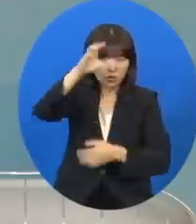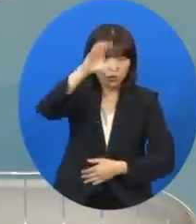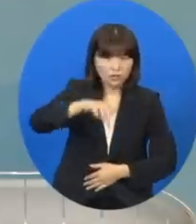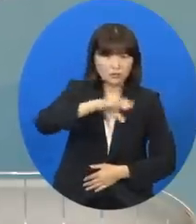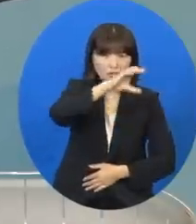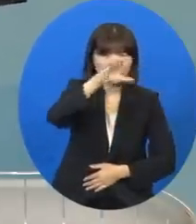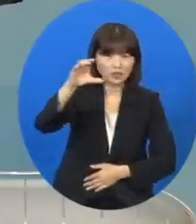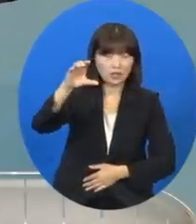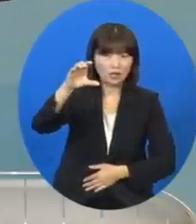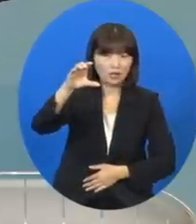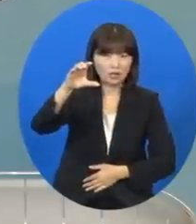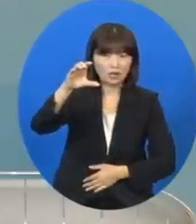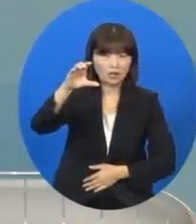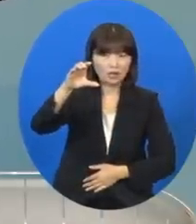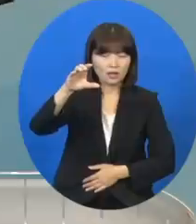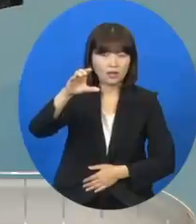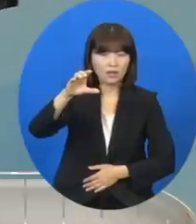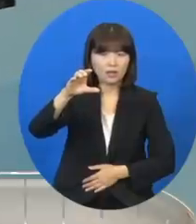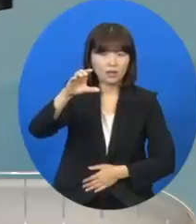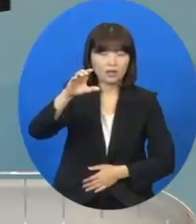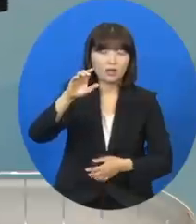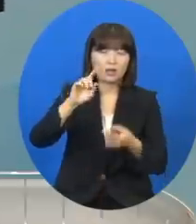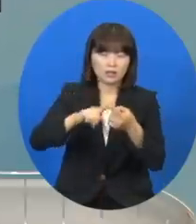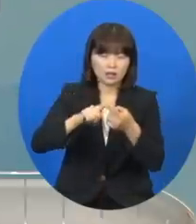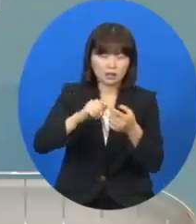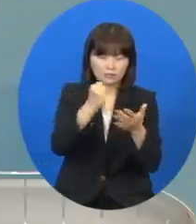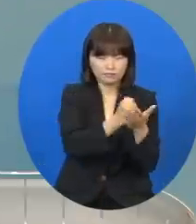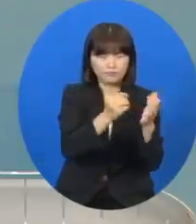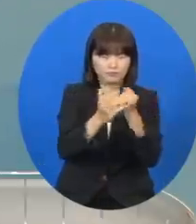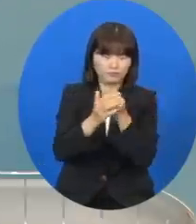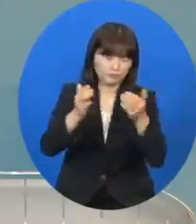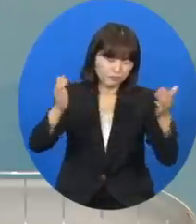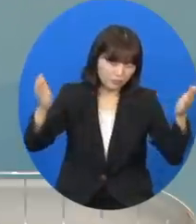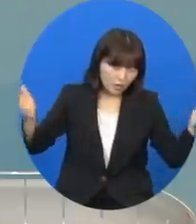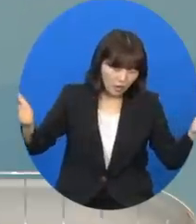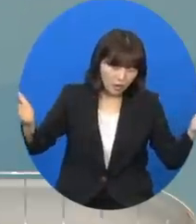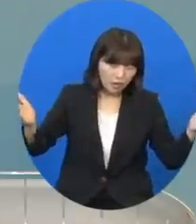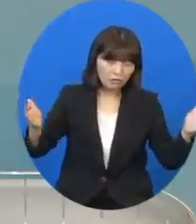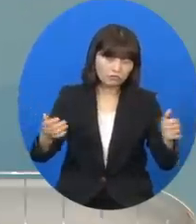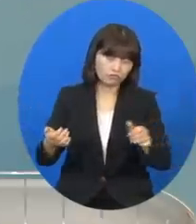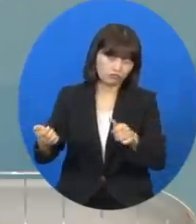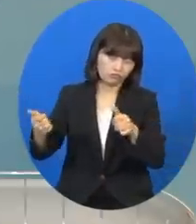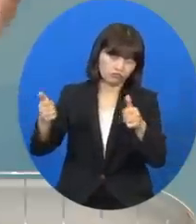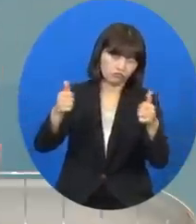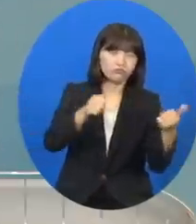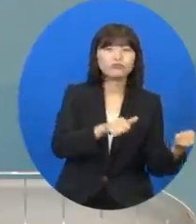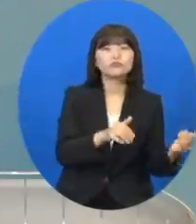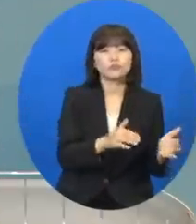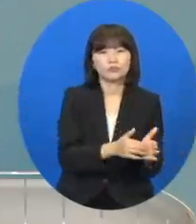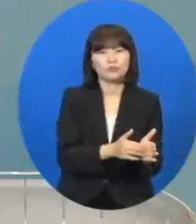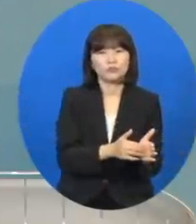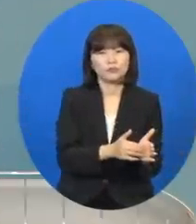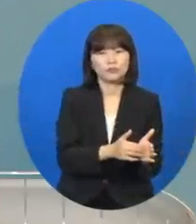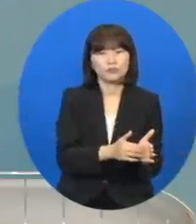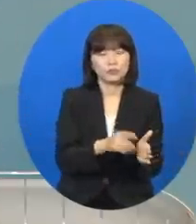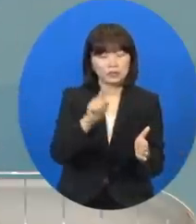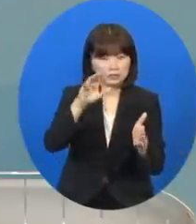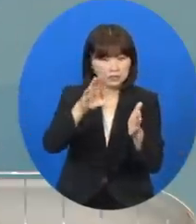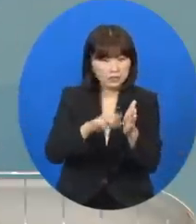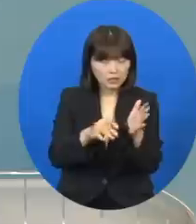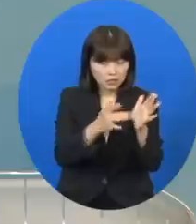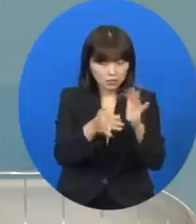길을 외면하지 않으시고 그 고통을 당하시며 세상 떠나십니다. 그때 그